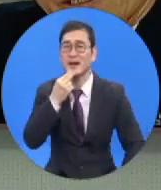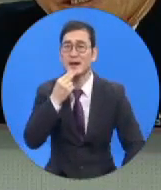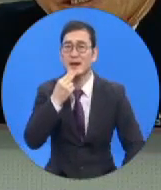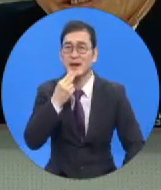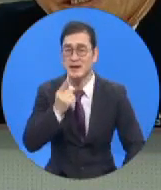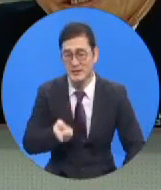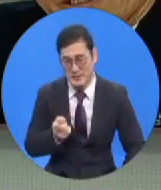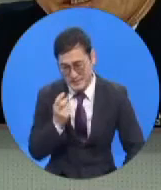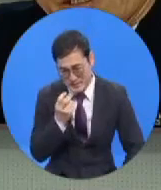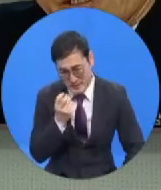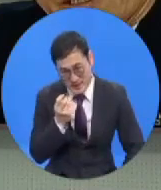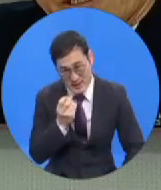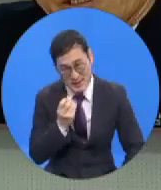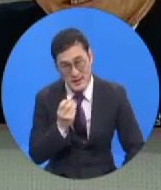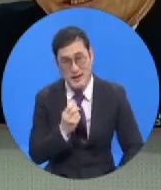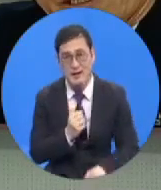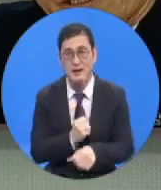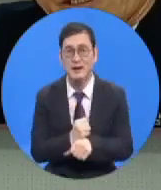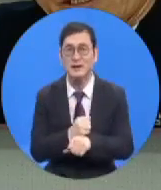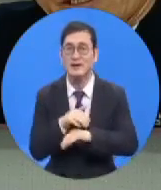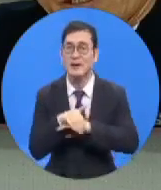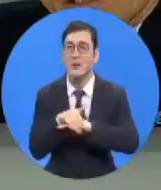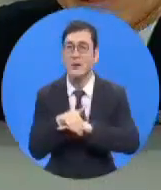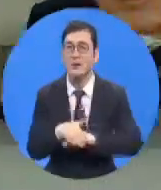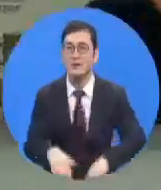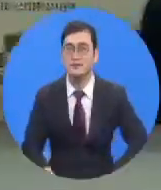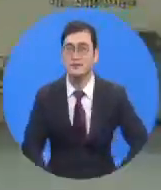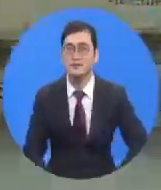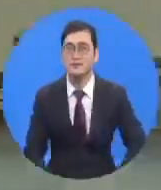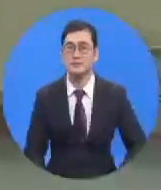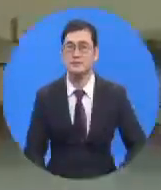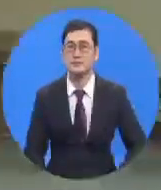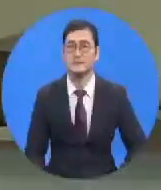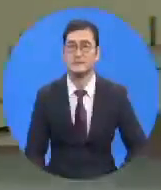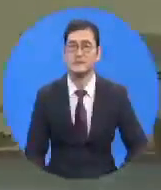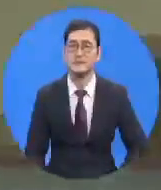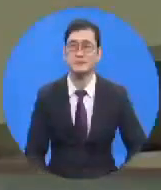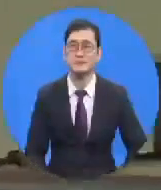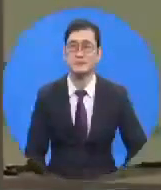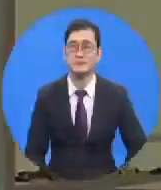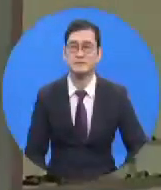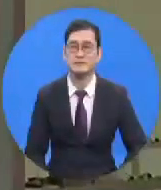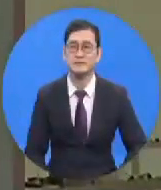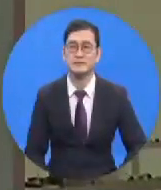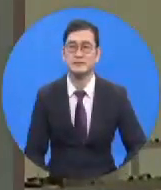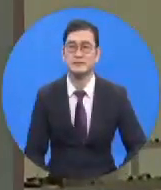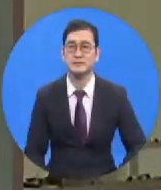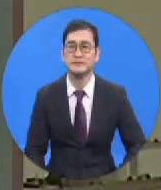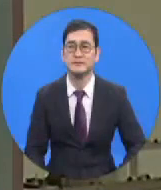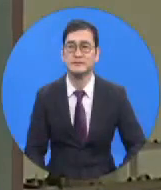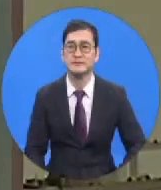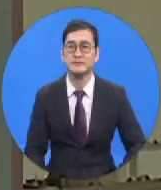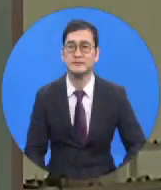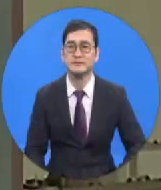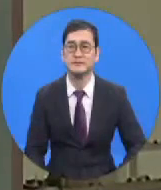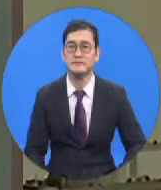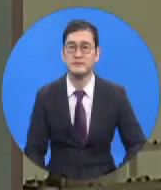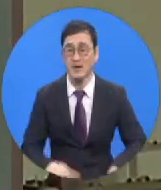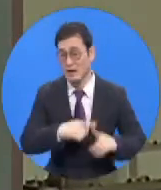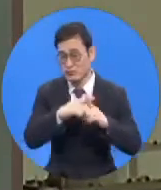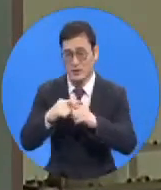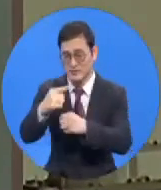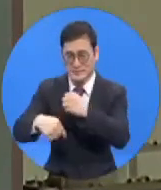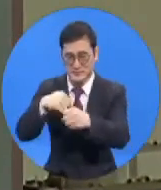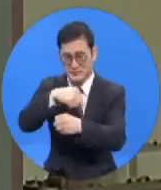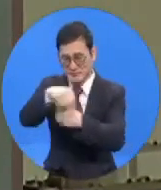조선일보는 밝히고 있습니다. 최상위 에너지 계획을 수정 없이 하위 전력 계획에서 탈원전을 대못을